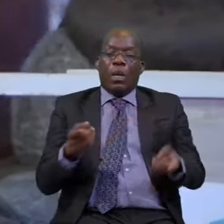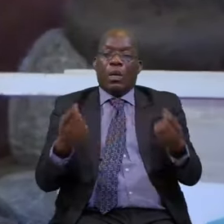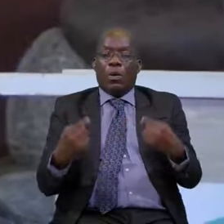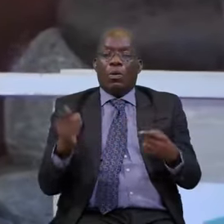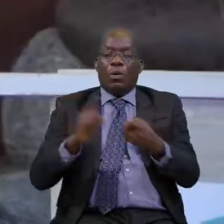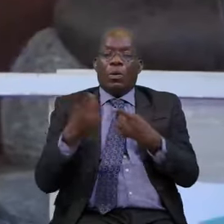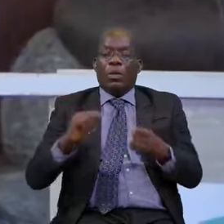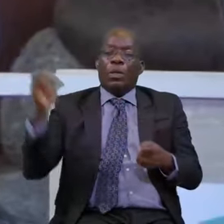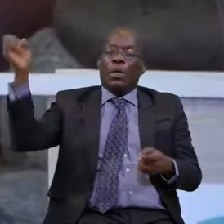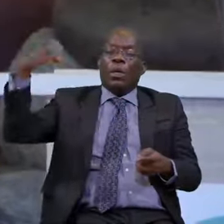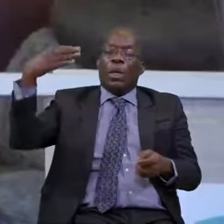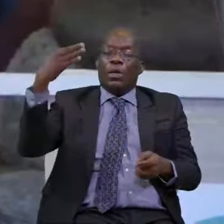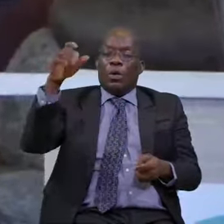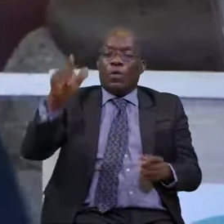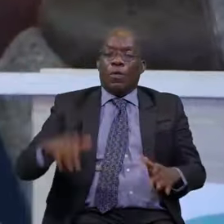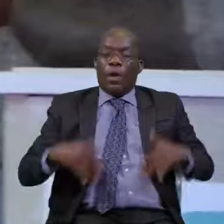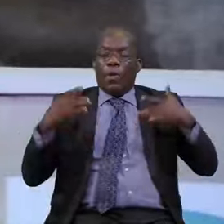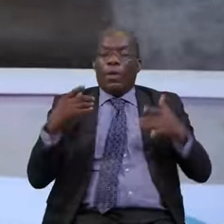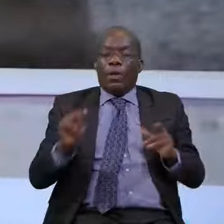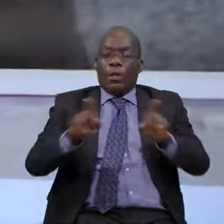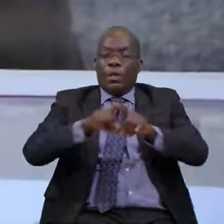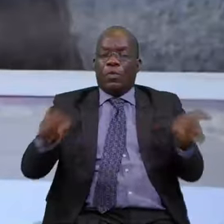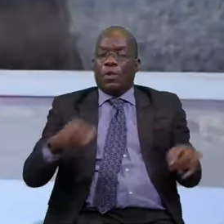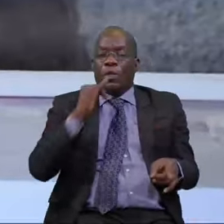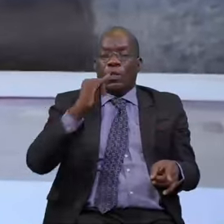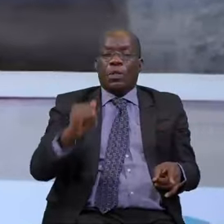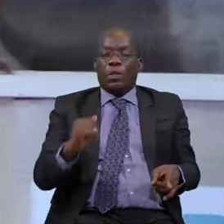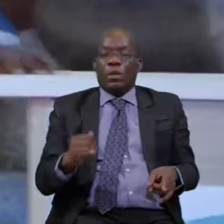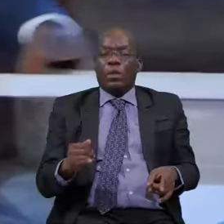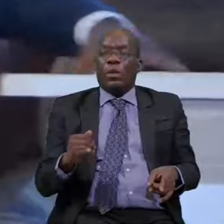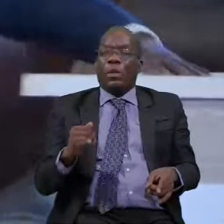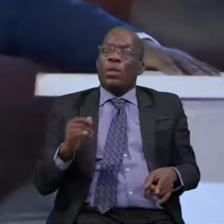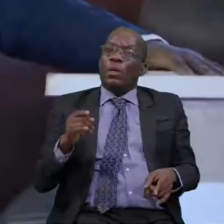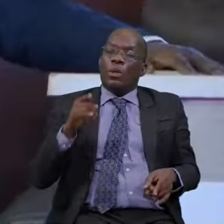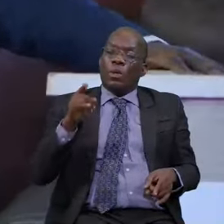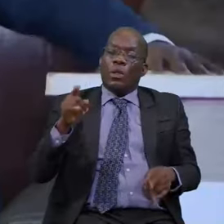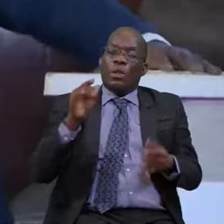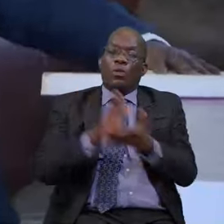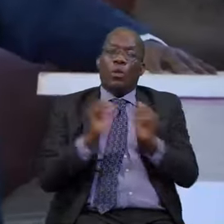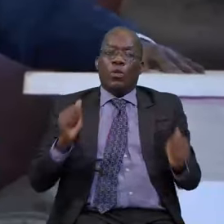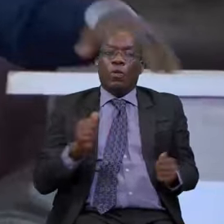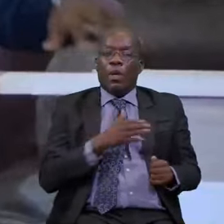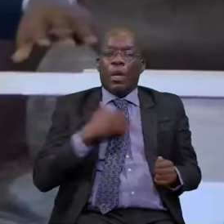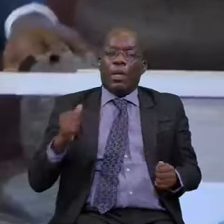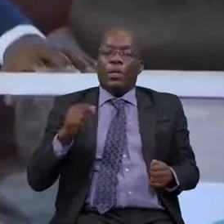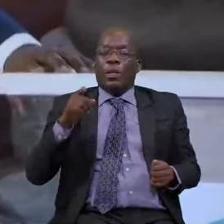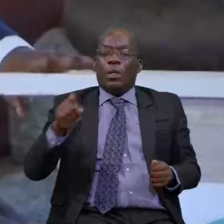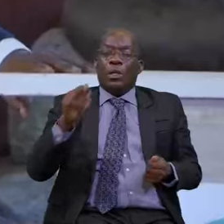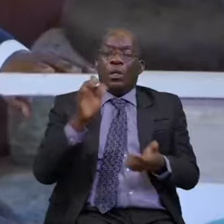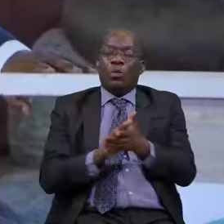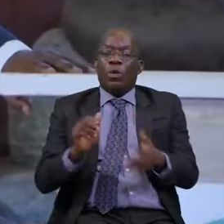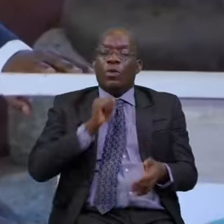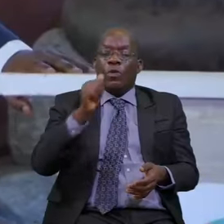sécurisés, et sont amenés à la vie, la différence est que lui croit et l'autre ne croit pas.